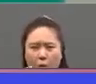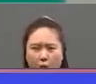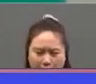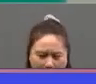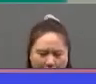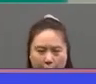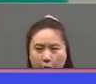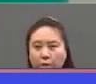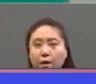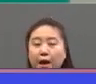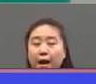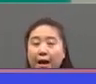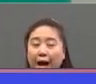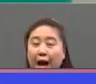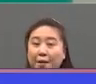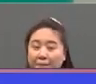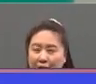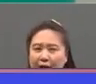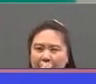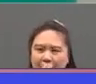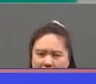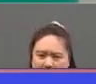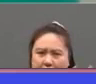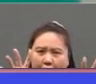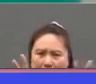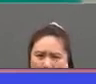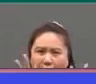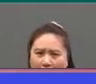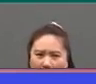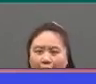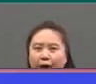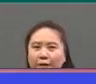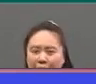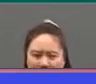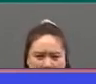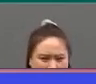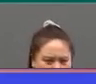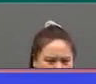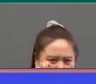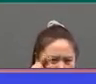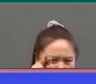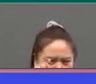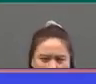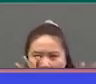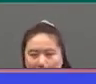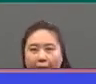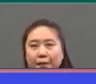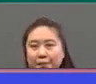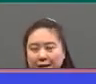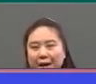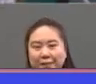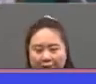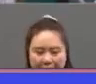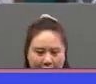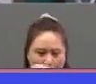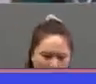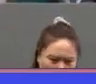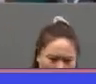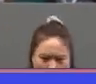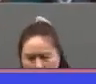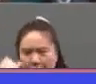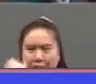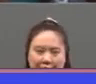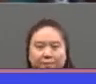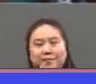จำนวนส.ส.หนึ่งคนเนี่ยนะครับก็เป็นที่มาว่าในหลายๆพื้นที่เนี่ยที่ไม่สามารถแบ่งเขตโดย